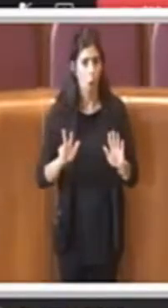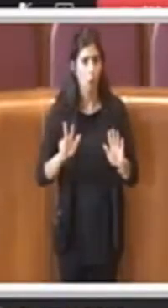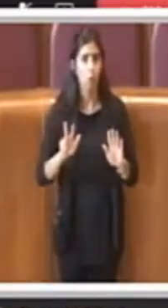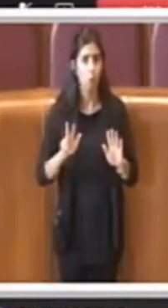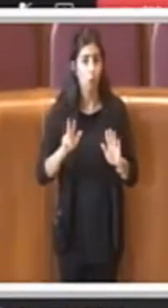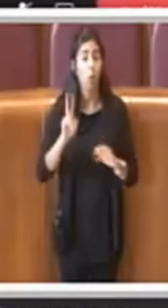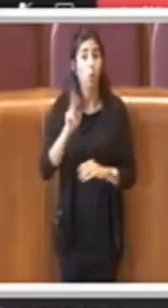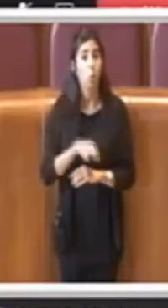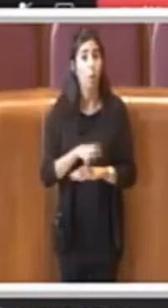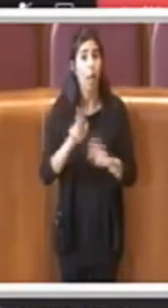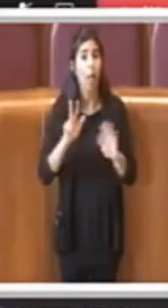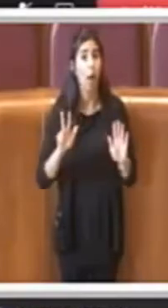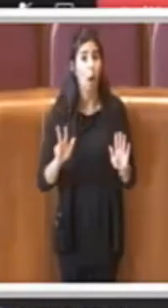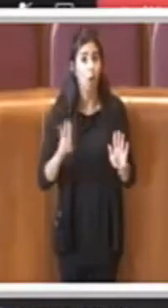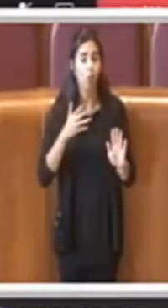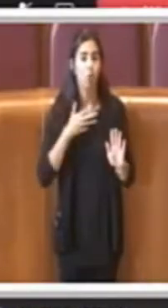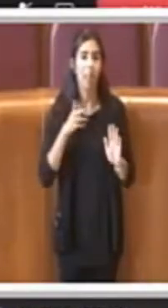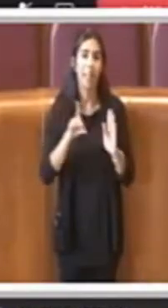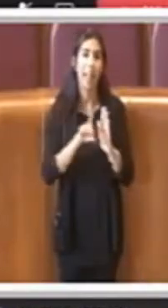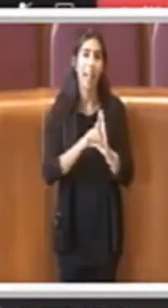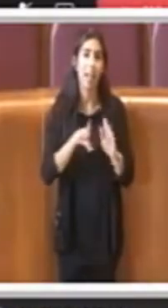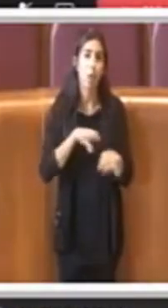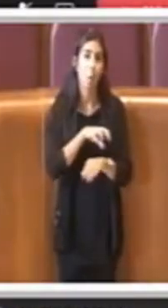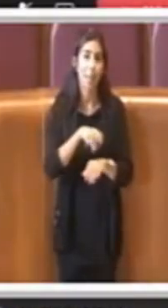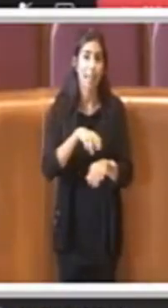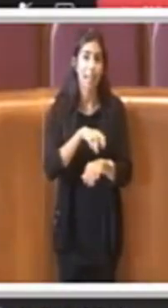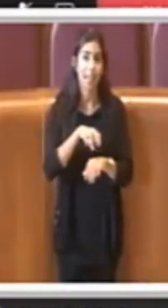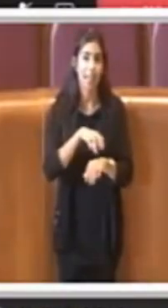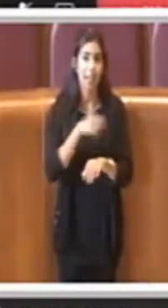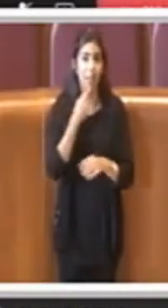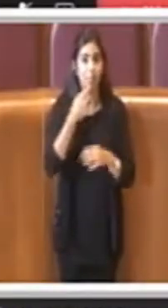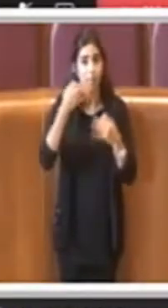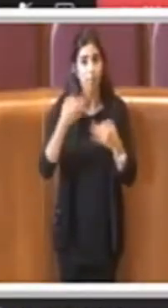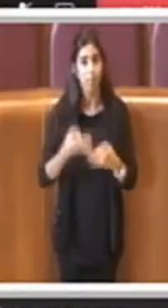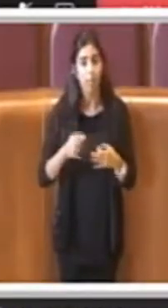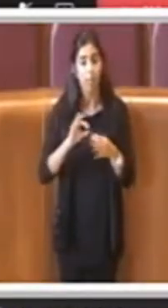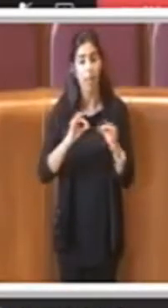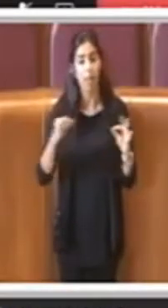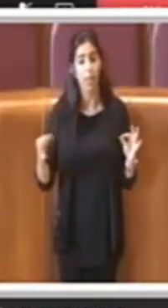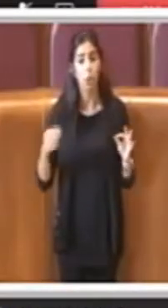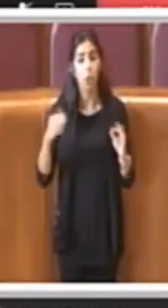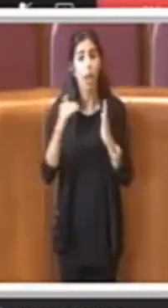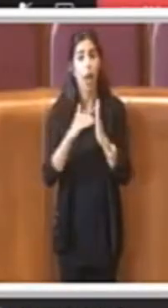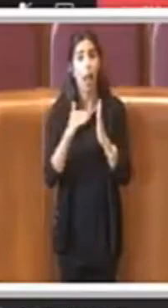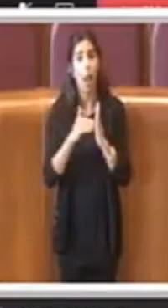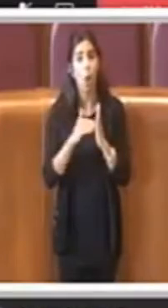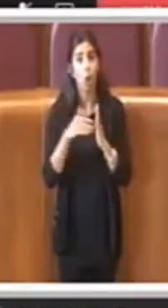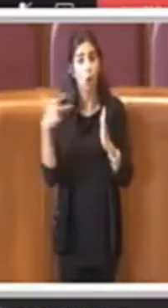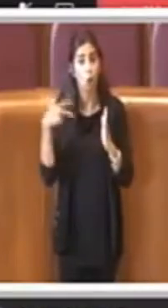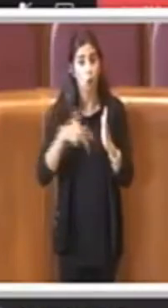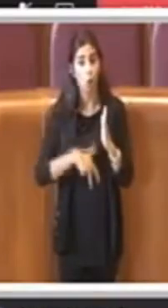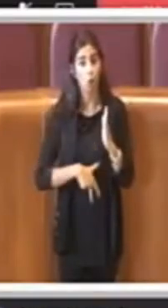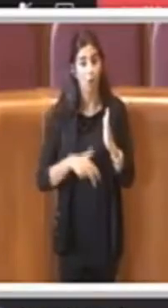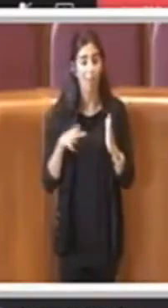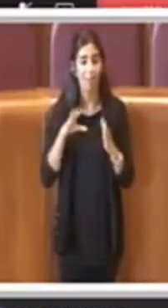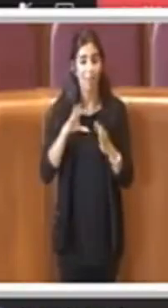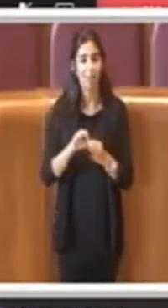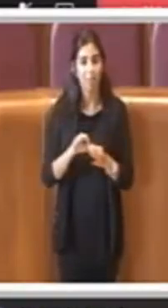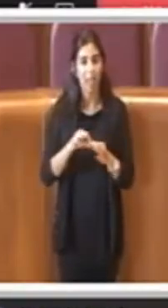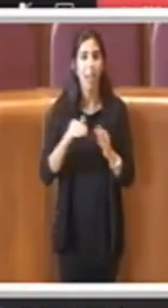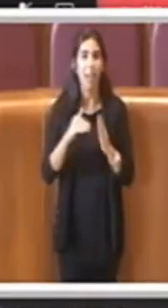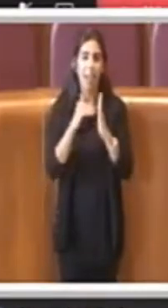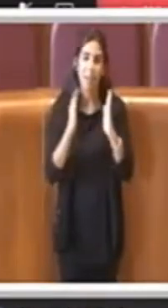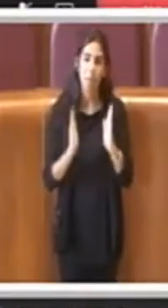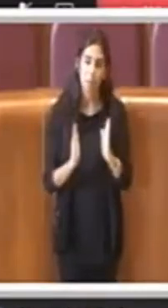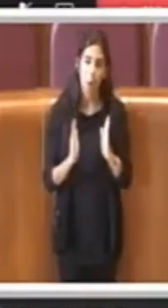no, ministeriale è stata data una definizione di alloggio sociale che riguarda appunto l'unità immobiliare adibita ad uso